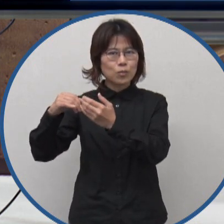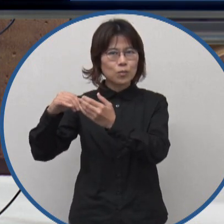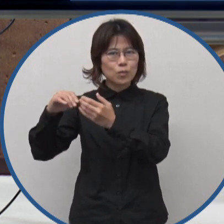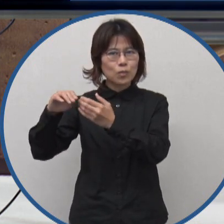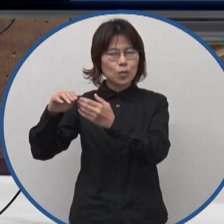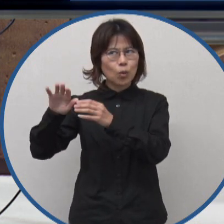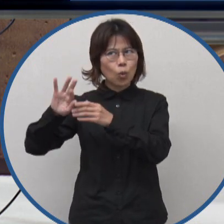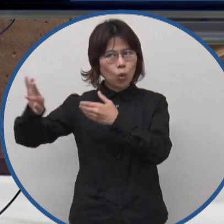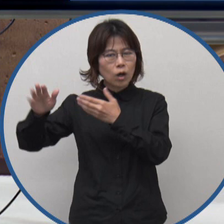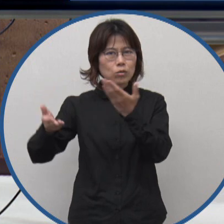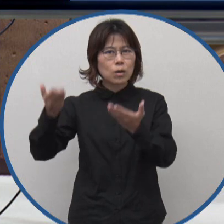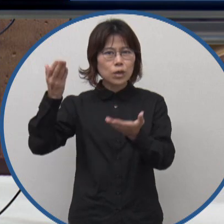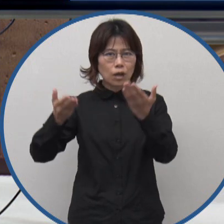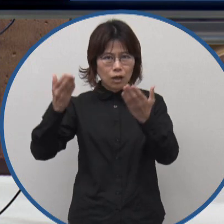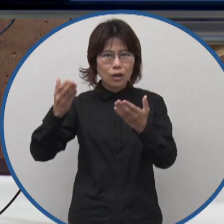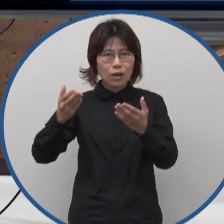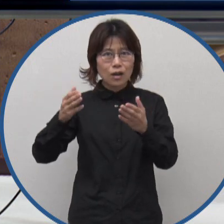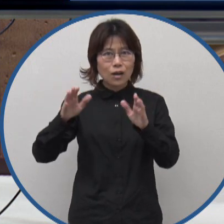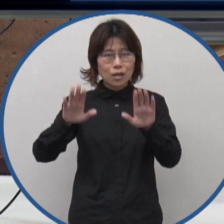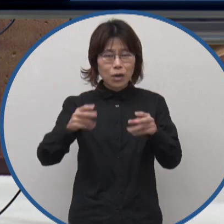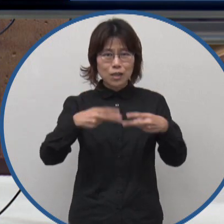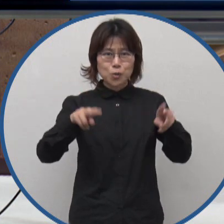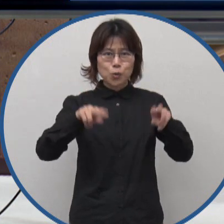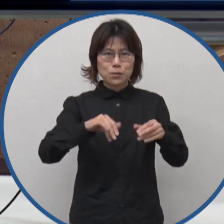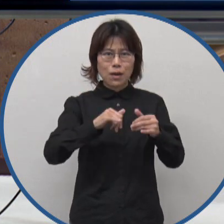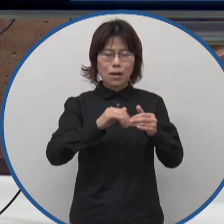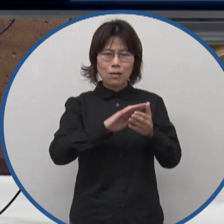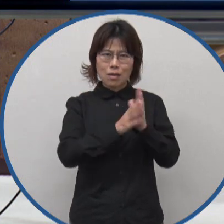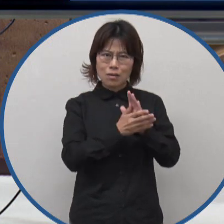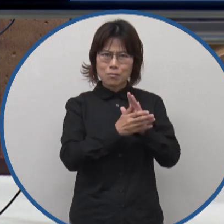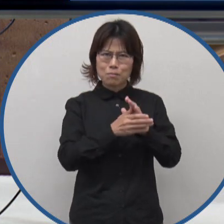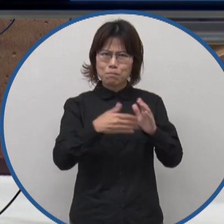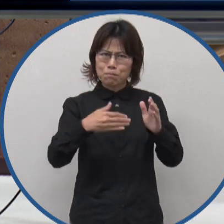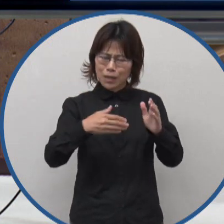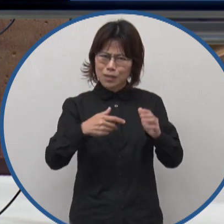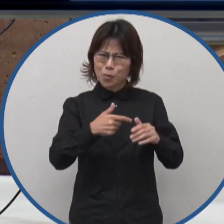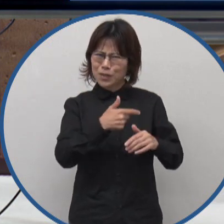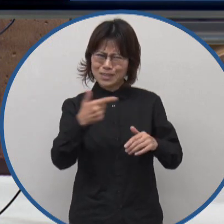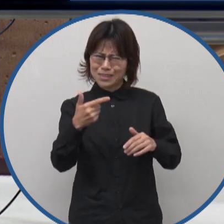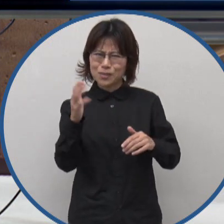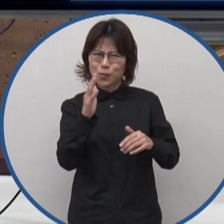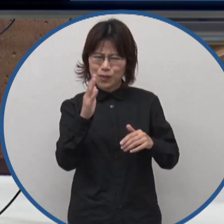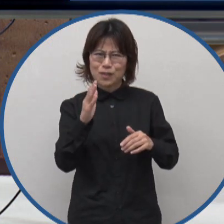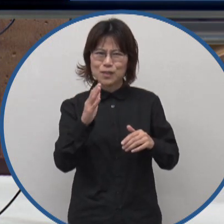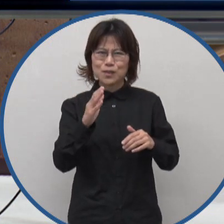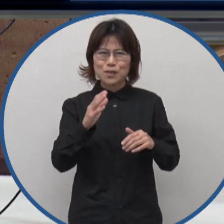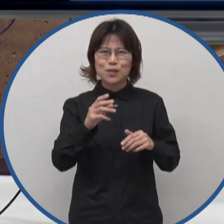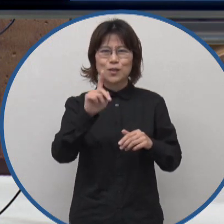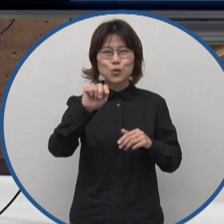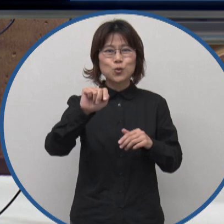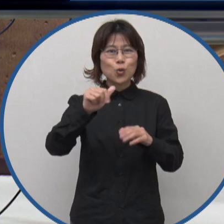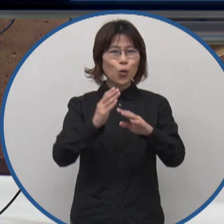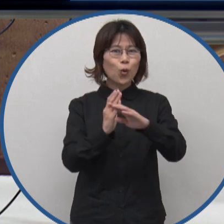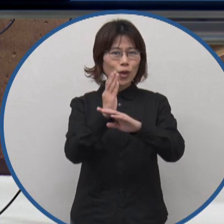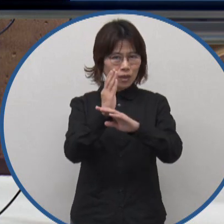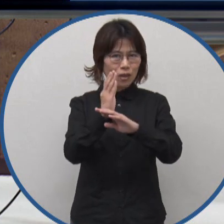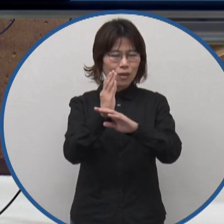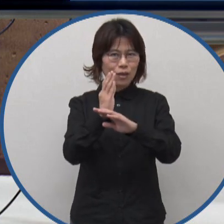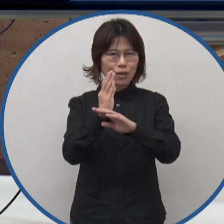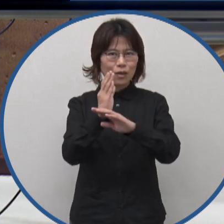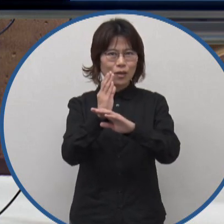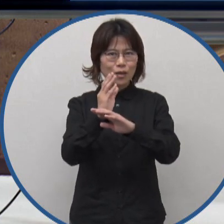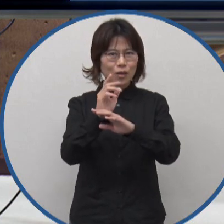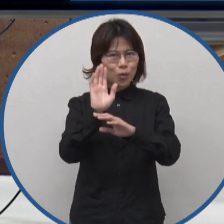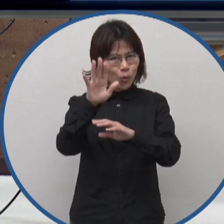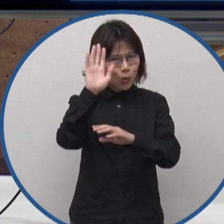それほど悪化をしていないという状況の中で、あるいはその15とかを超えて、あのそ